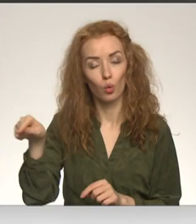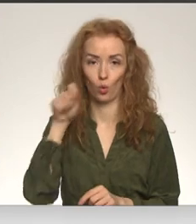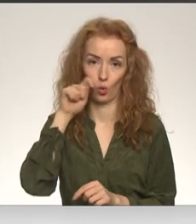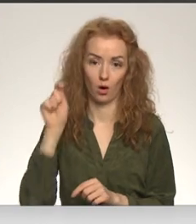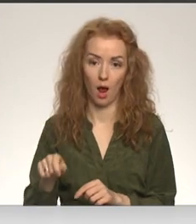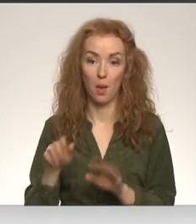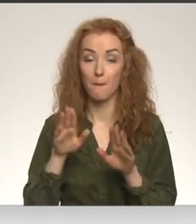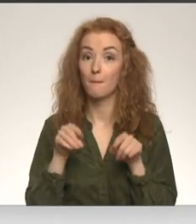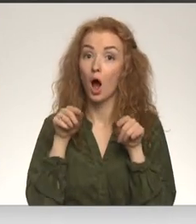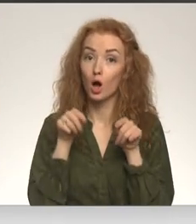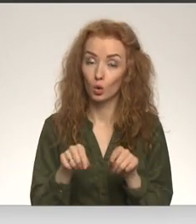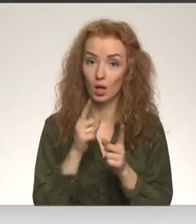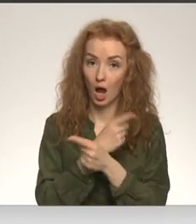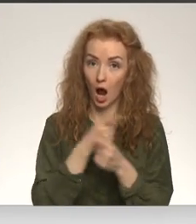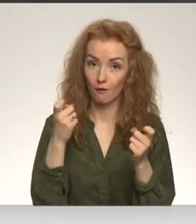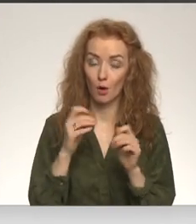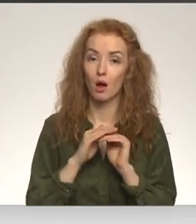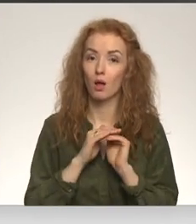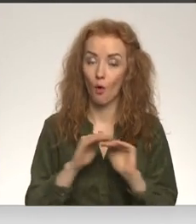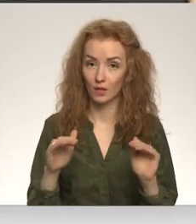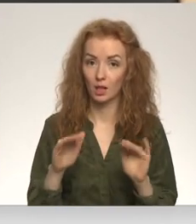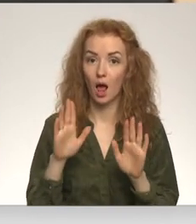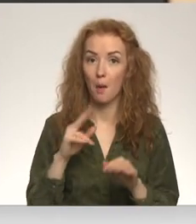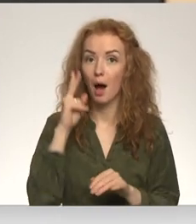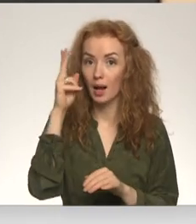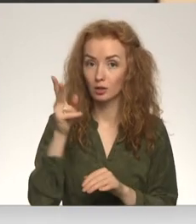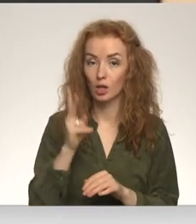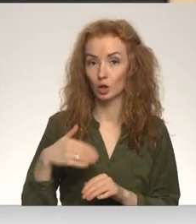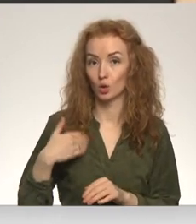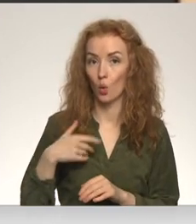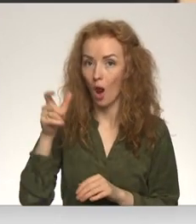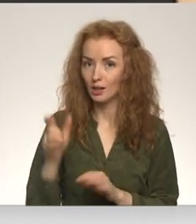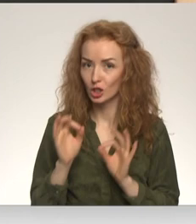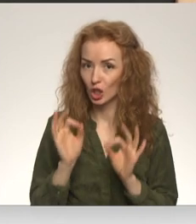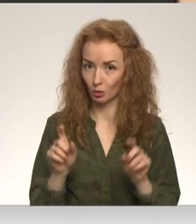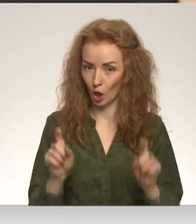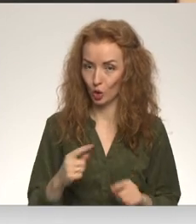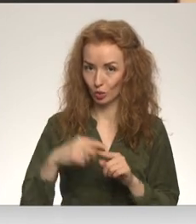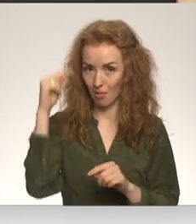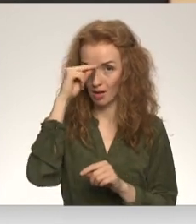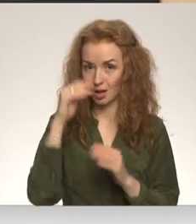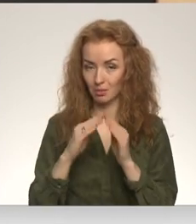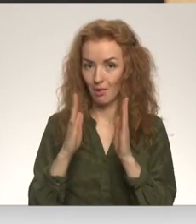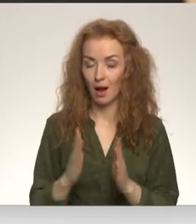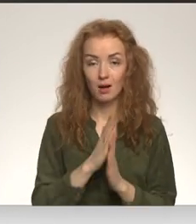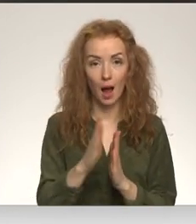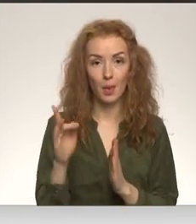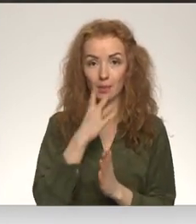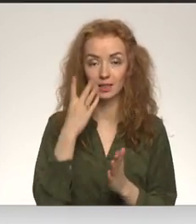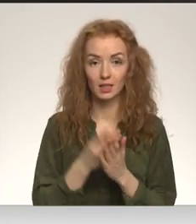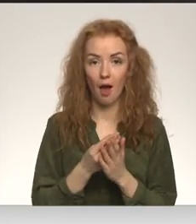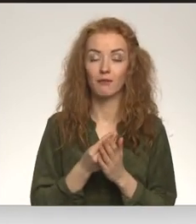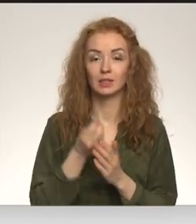Par to gan pārvalde jāinformē oficiāli, lai pārliecinātos, ka skolēni mācās. Katram no skolēniem ir izstrādāts